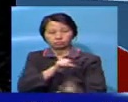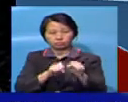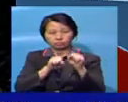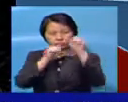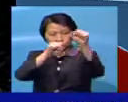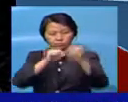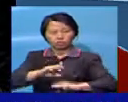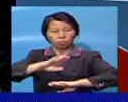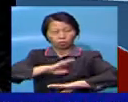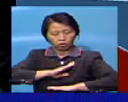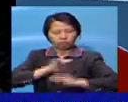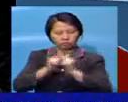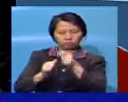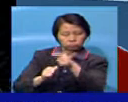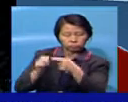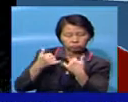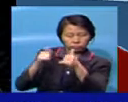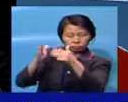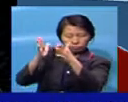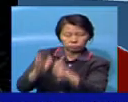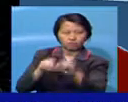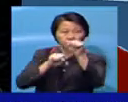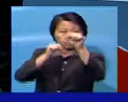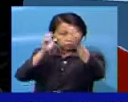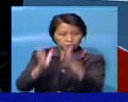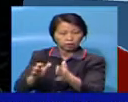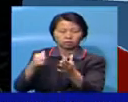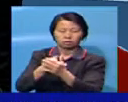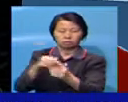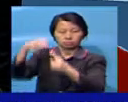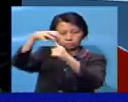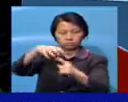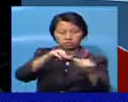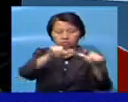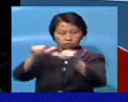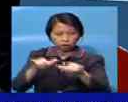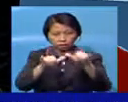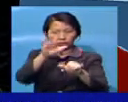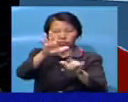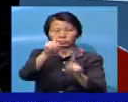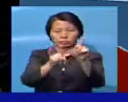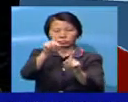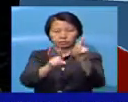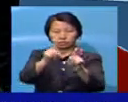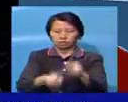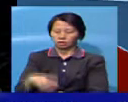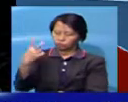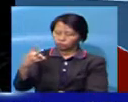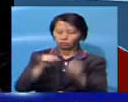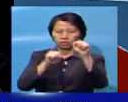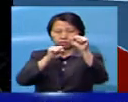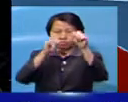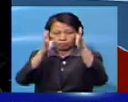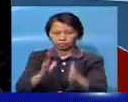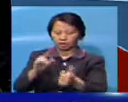berpuas hati dengan prestasi yang dipamerkan petinjunya dalam kejohanan bertaraf lima bintang itu meskipun dua petinju negara